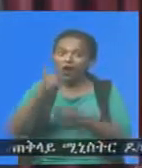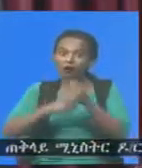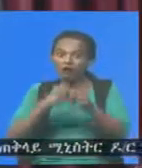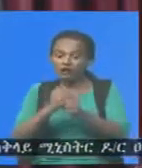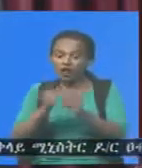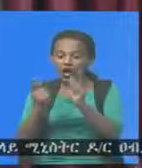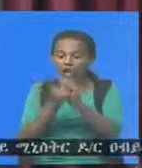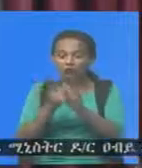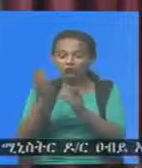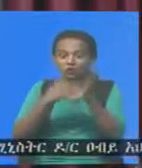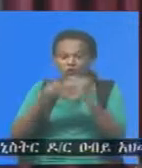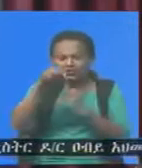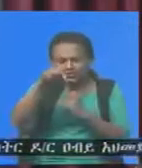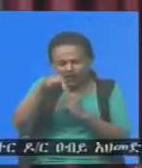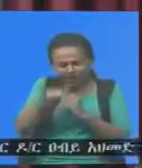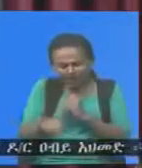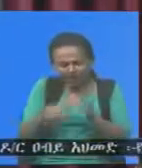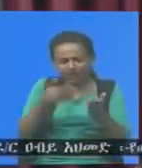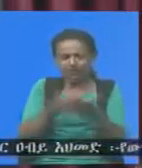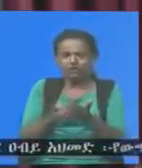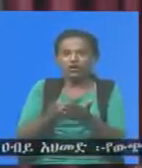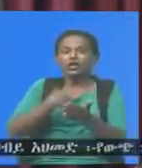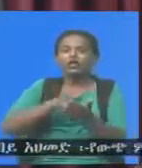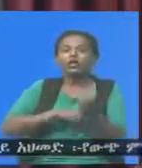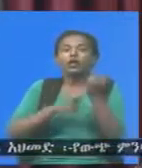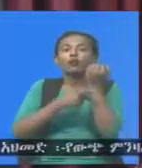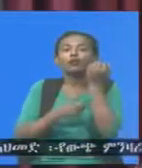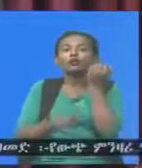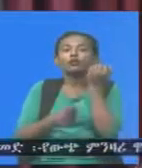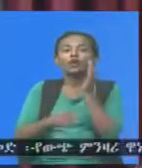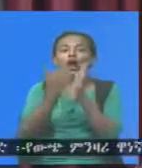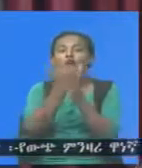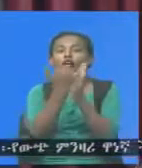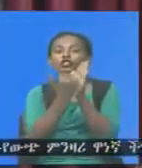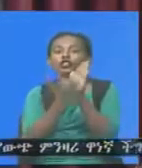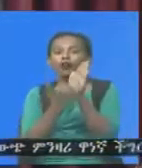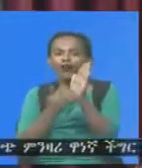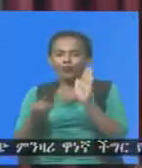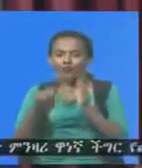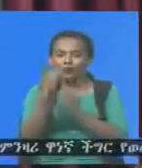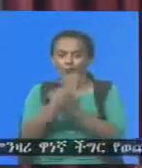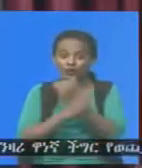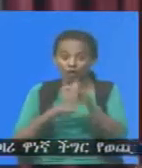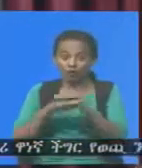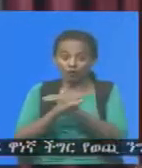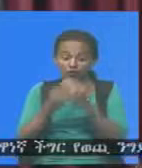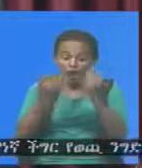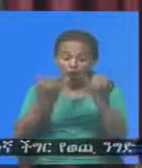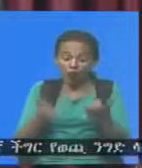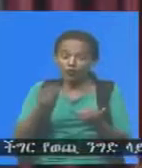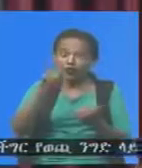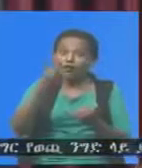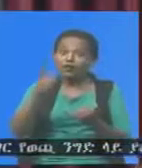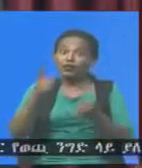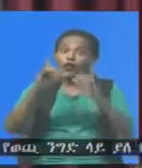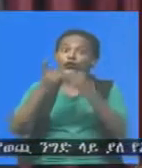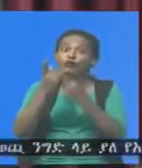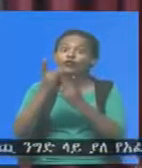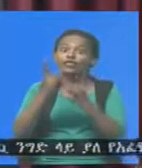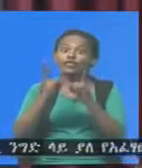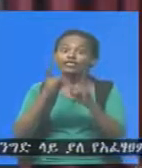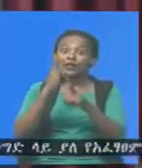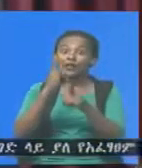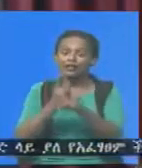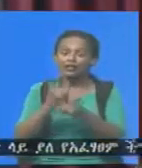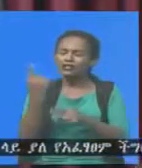ችግር ዛሬ ድረስ የኛ ፖለቲካል አጀንዳ በሆነበት አገር ውስጥ አሁን በ21ኛው ክፍለ ዘመን